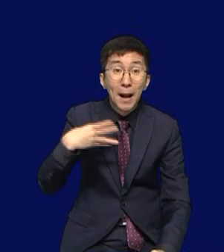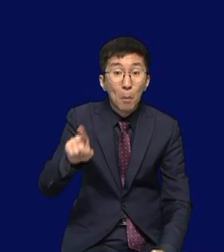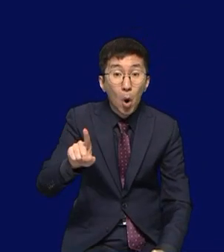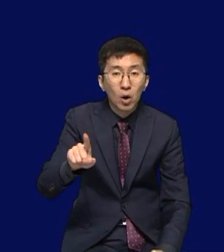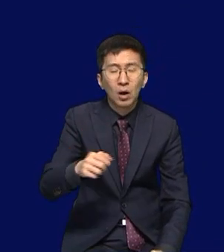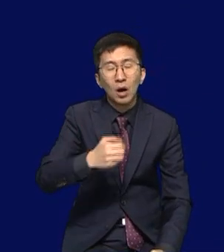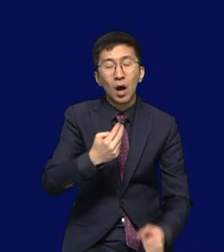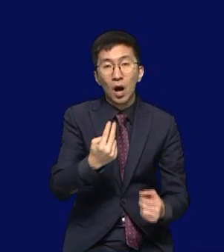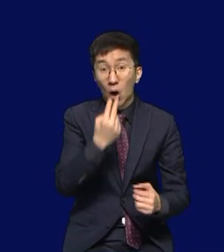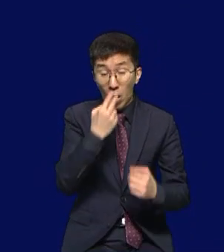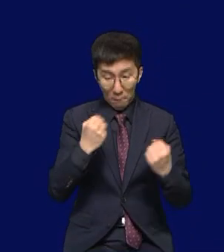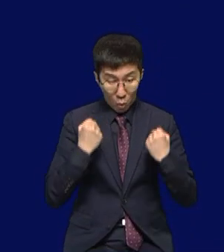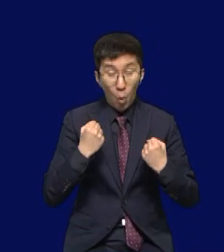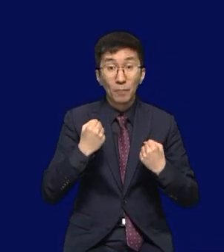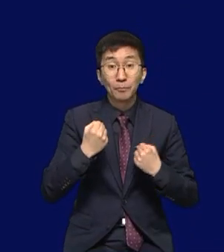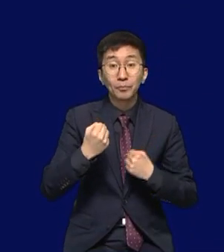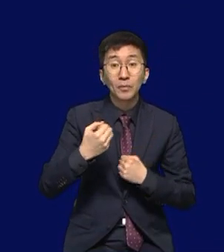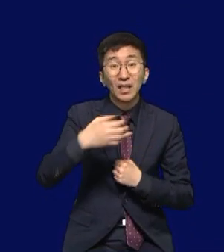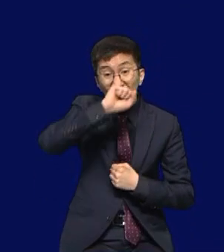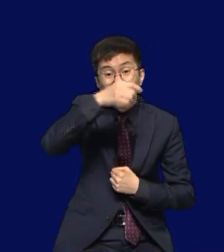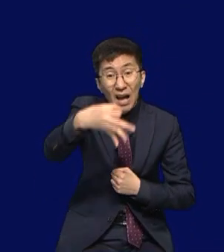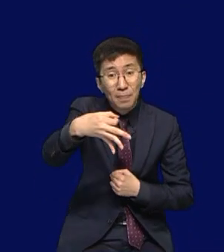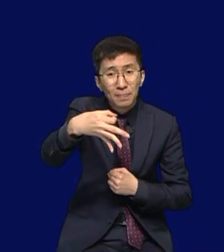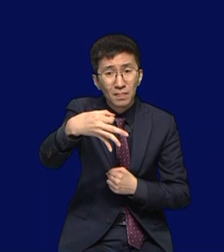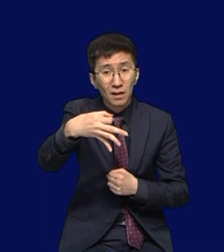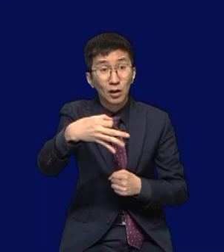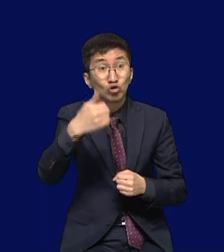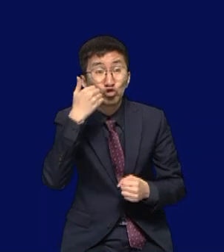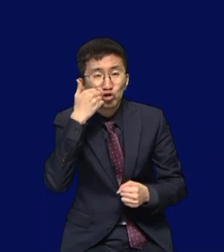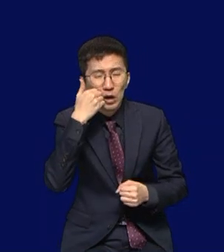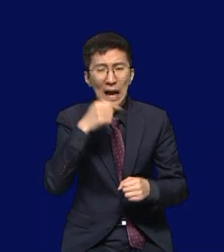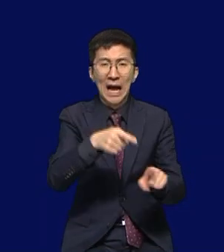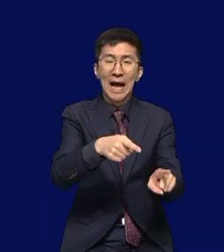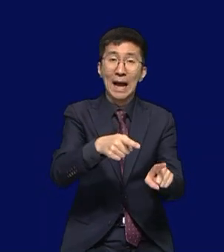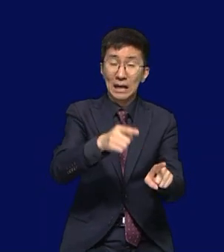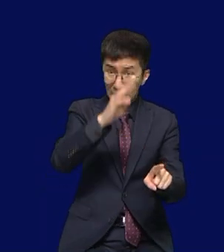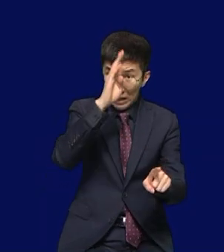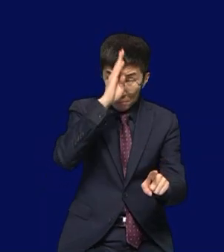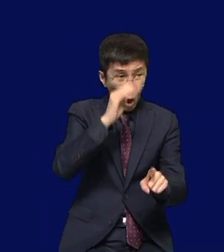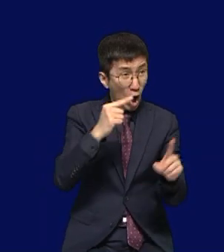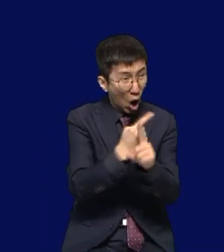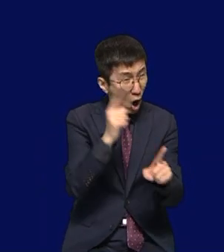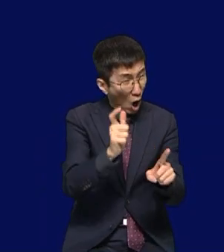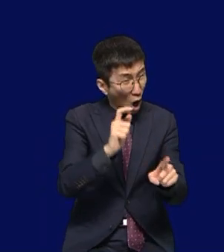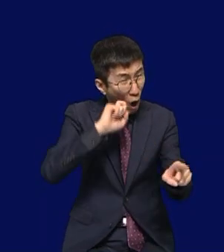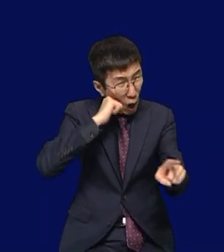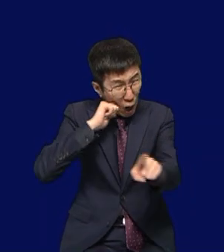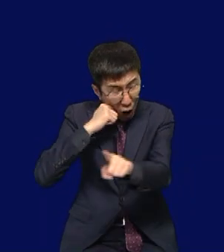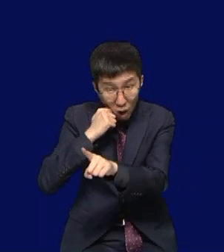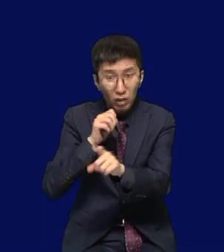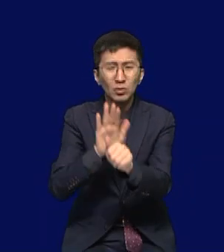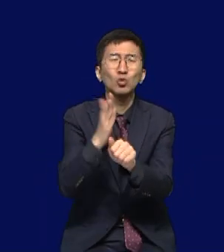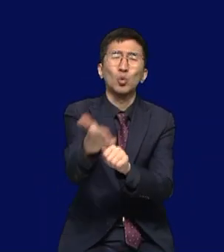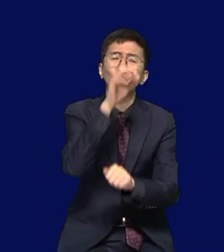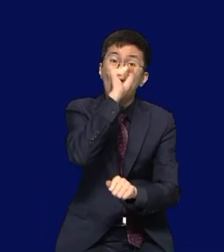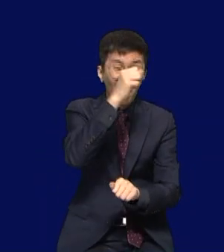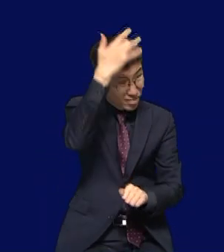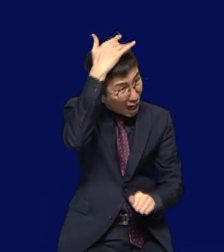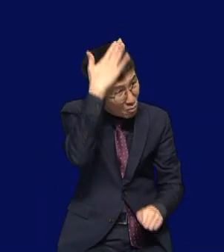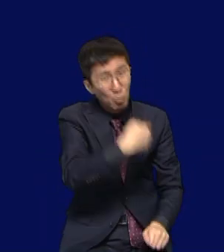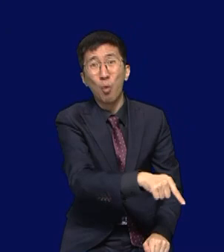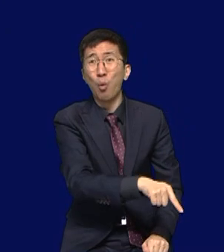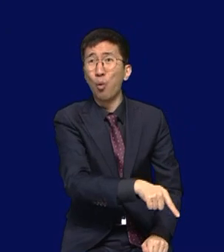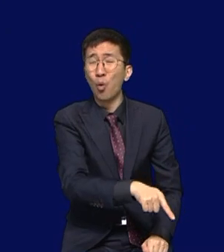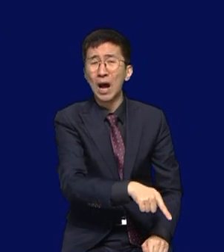한정된 건강보험 예산을 생명이 걸려있는 희귀 난치성 질환이 아닌 탈모 질환에 투입하는 것이 사회적 합의를 이끌어낼